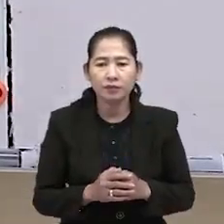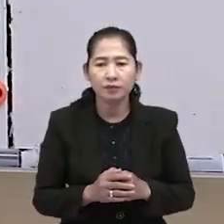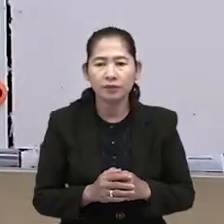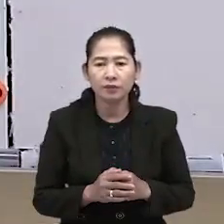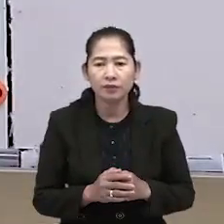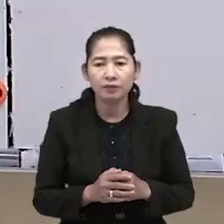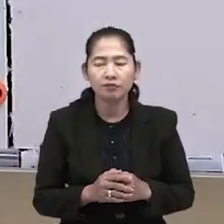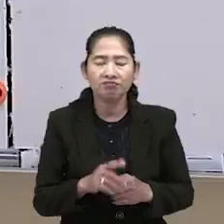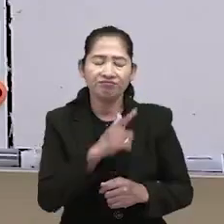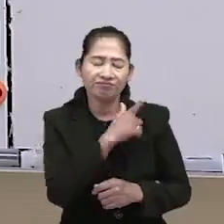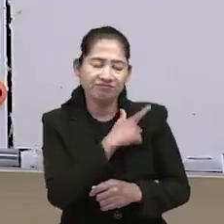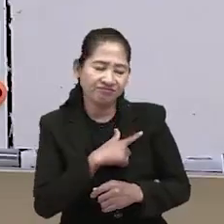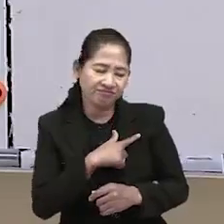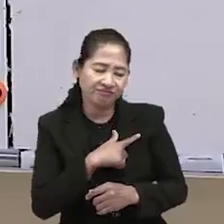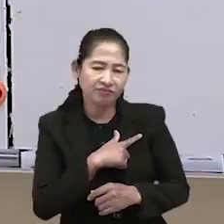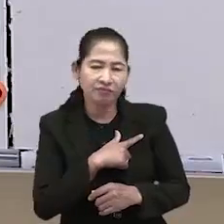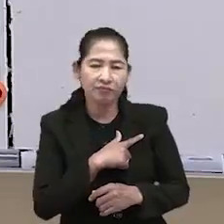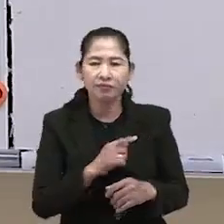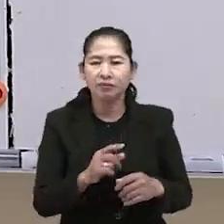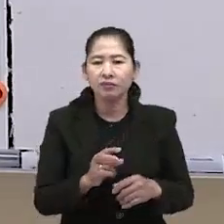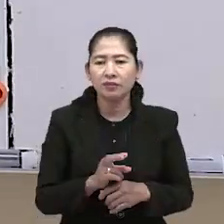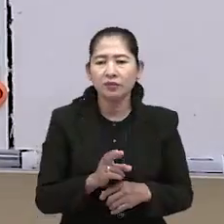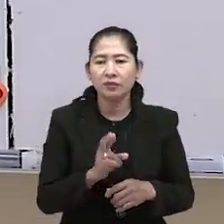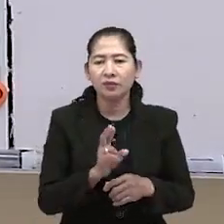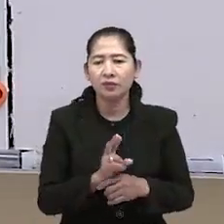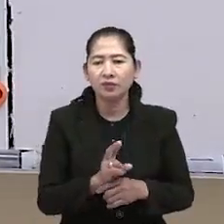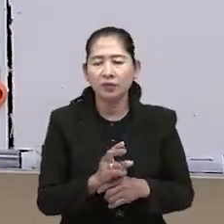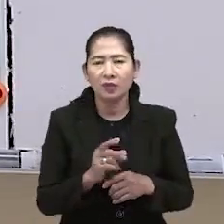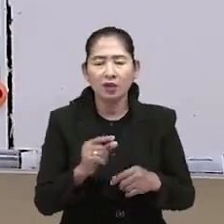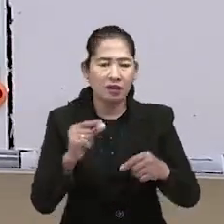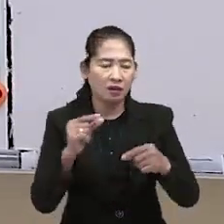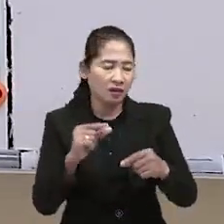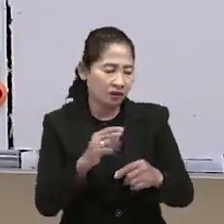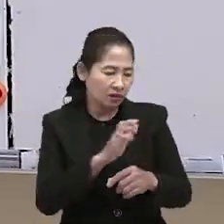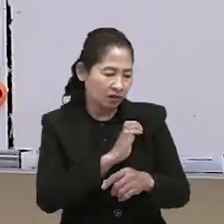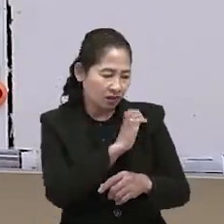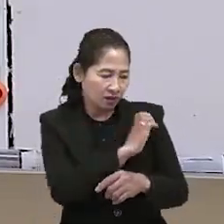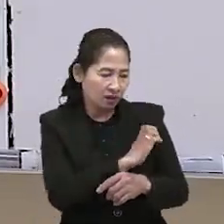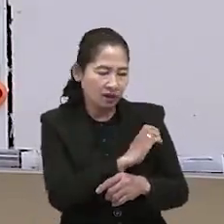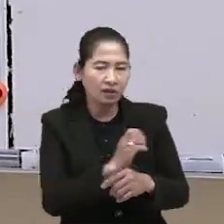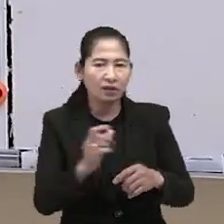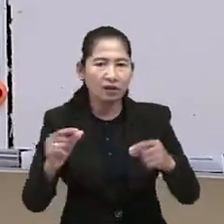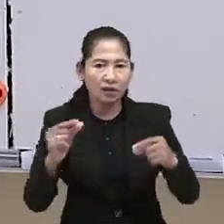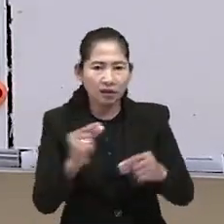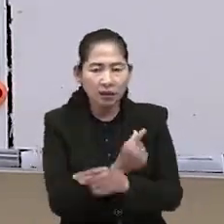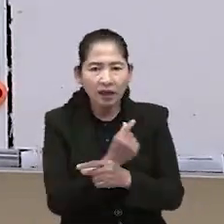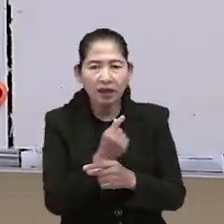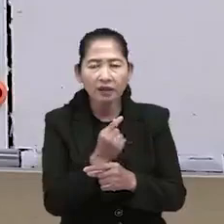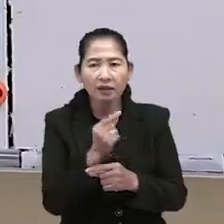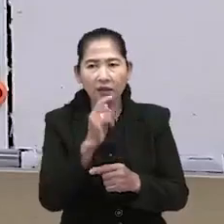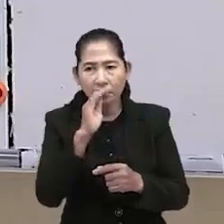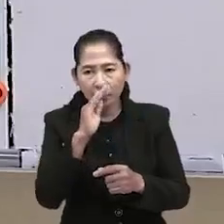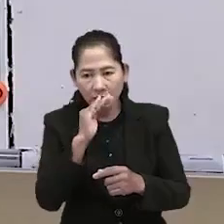ងដាក់បន្តកូនឧស្សាហ៍ឬខ្ជិលចានេះមួយទៀតគឺចរិតកាចឬស្លូតណាកូនណាចា